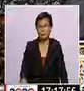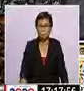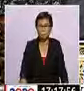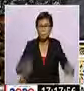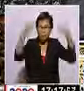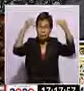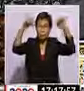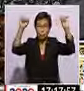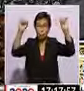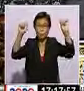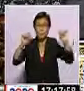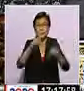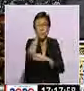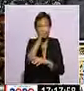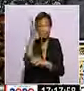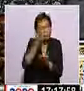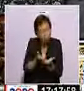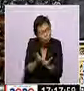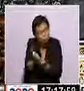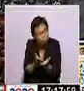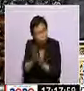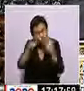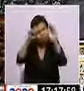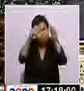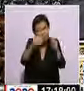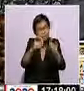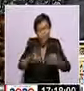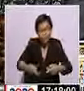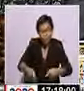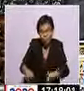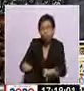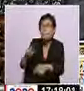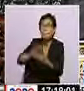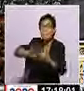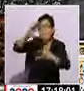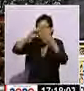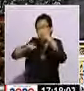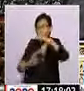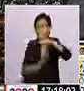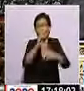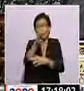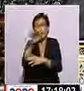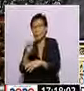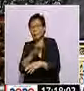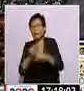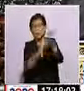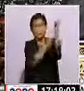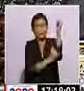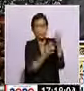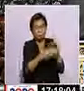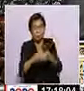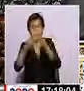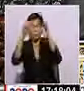Tuan Yang Di-Pertua, kerajaan akan terus memberi penekanan terhadap peluang pembelajaran di bawah MARA dan Yayasan